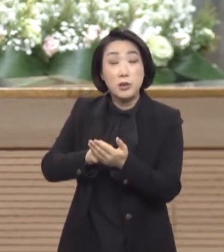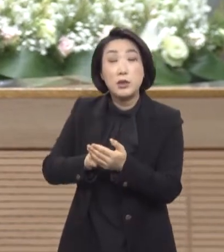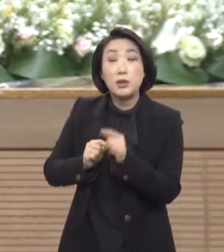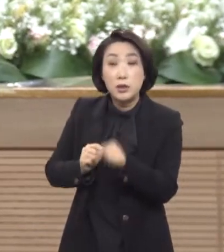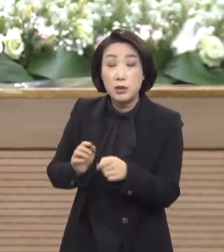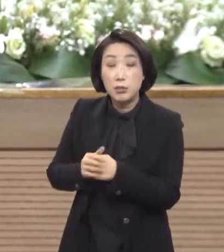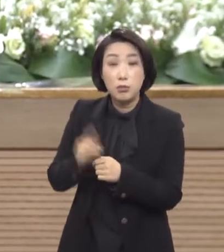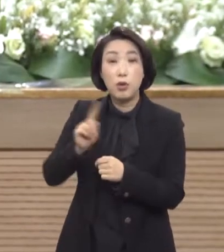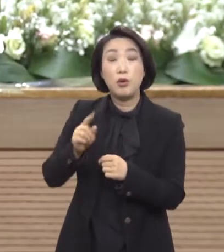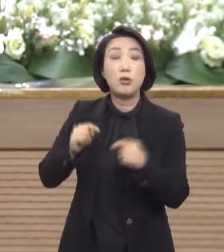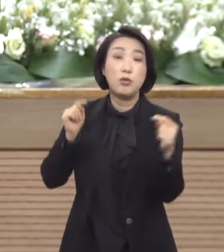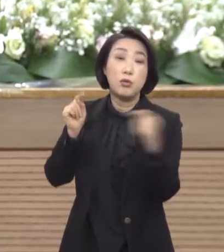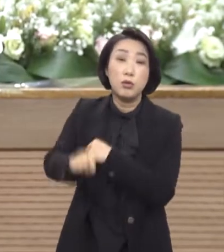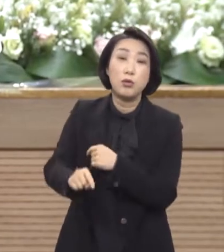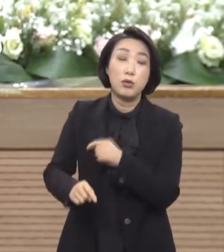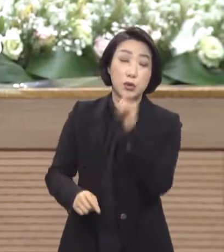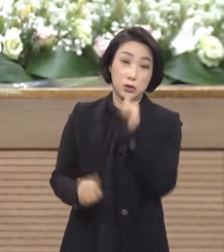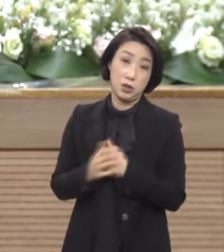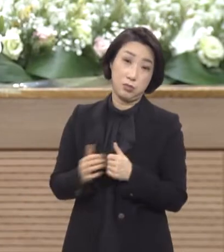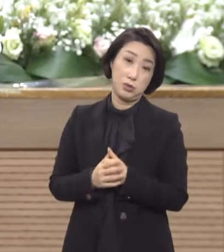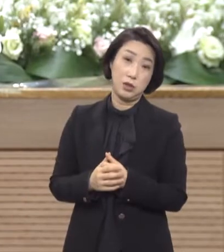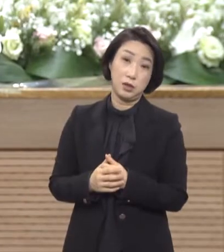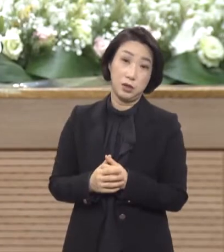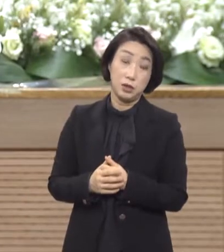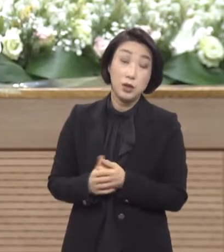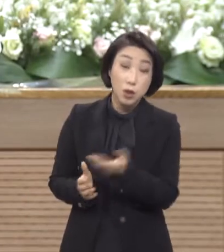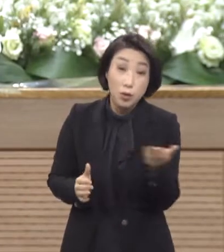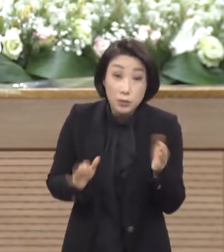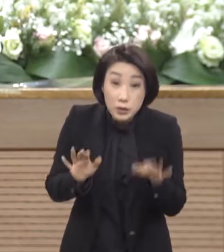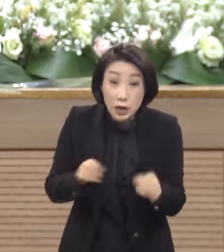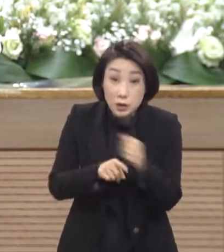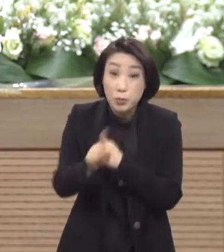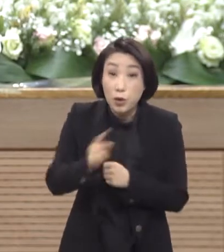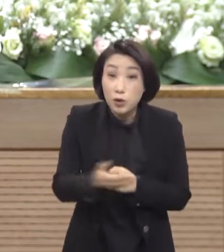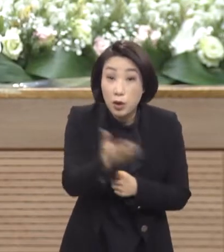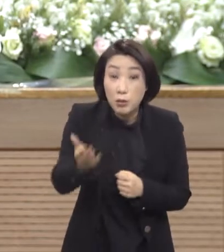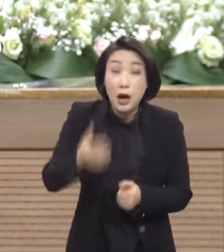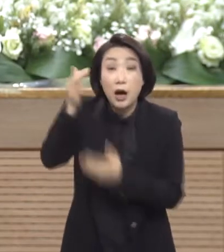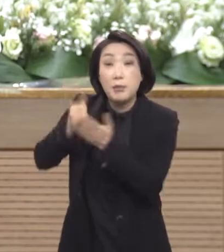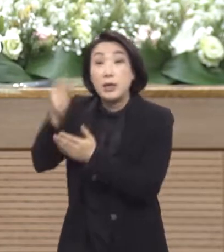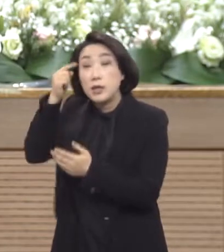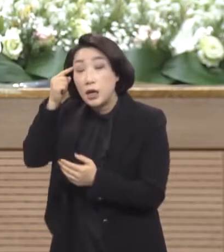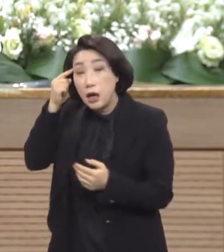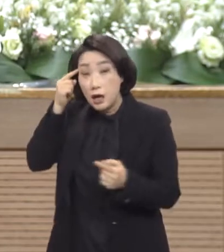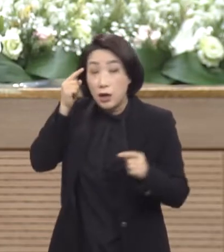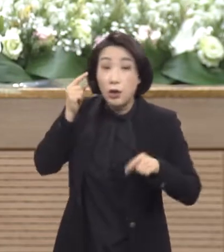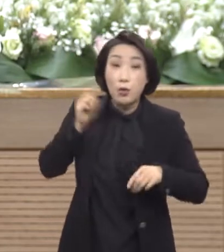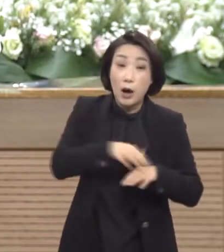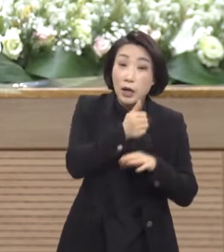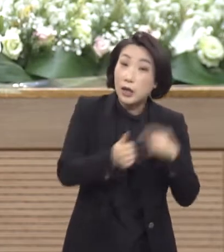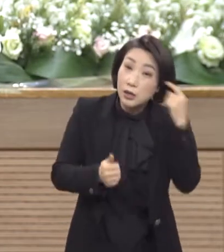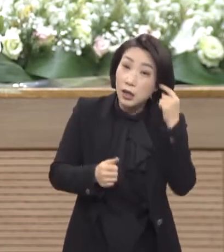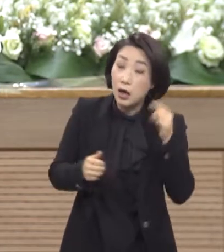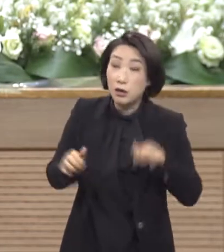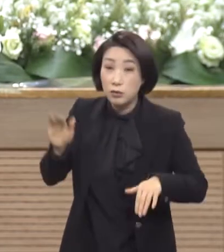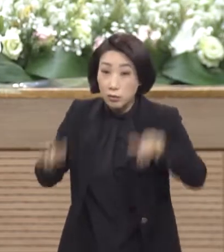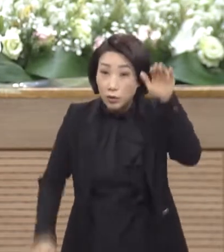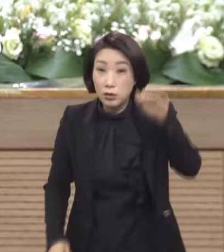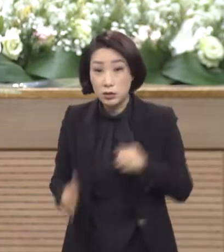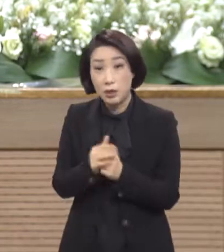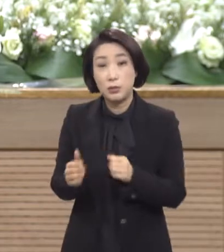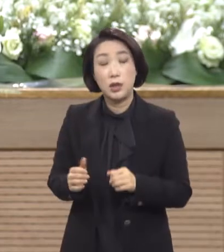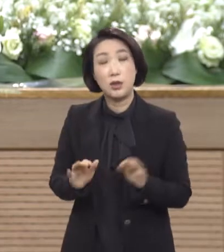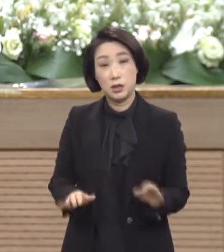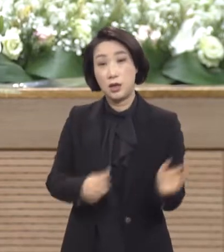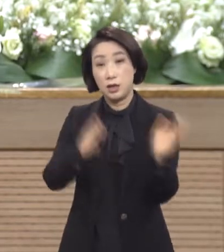그들은 정말로 예민했어, 사울은. 그런데 다시 말해서 하나님의 생각보다 제 생각이 앞섰어. 그래서